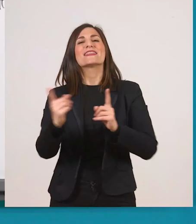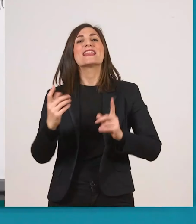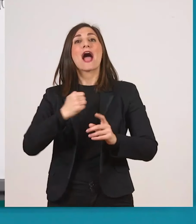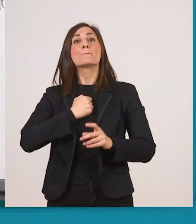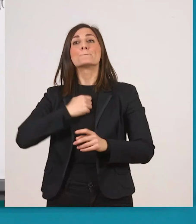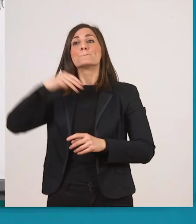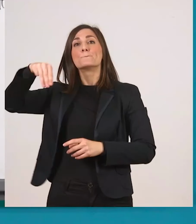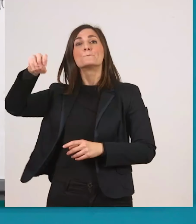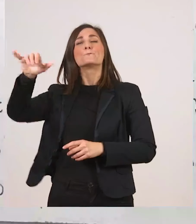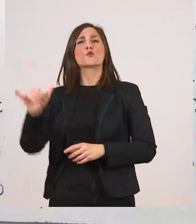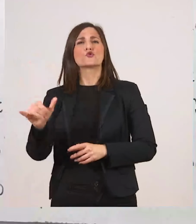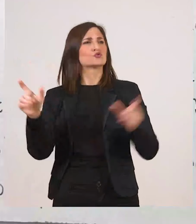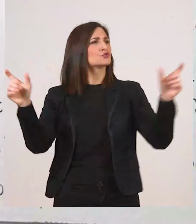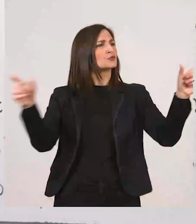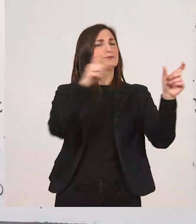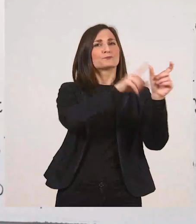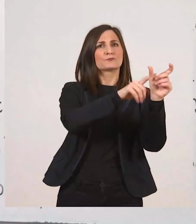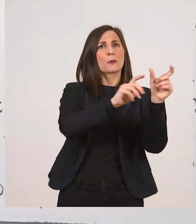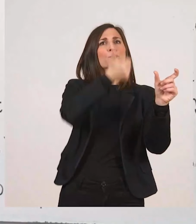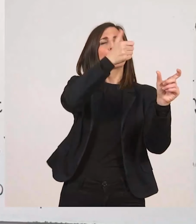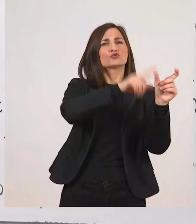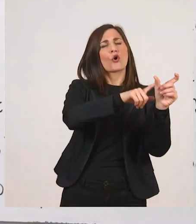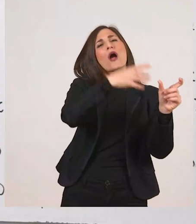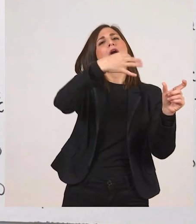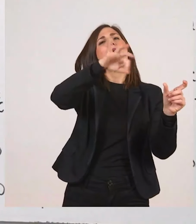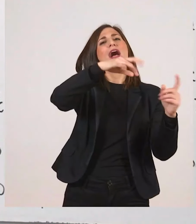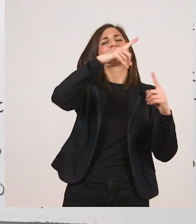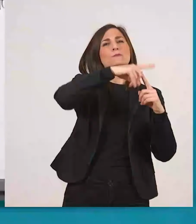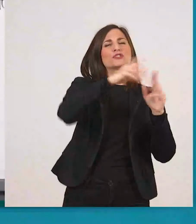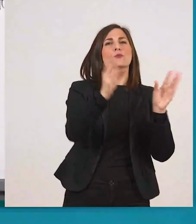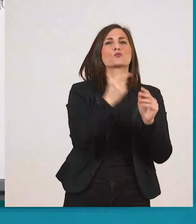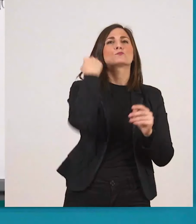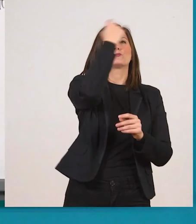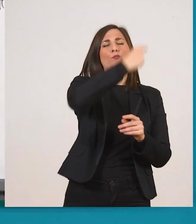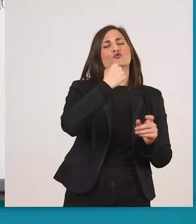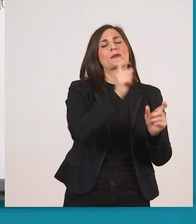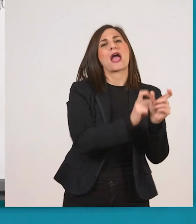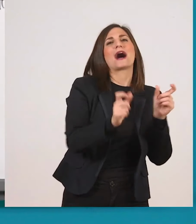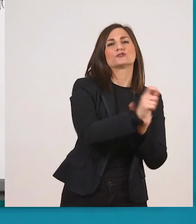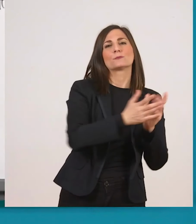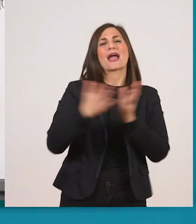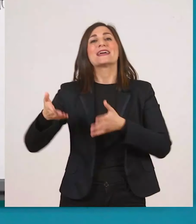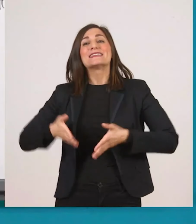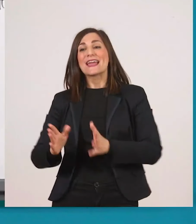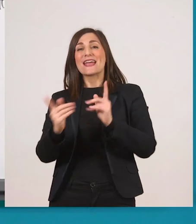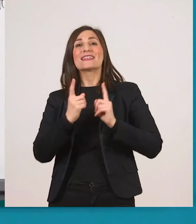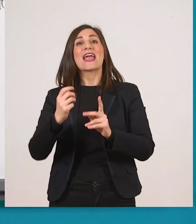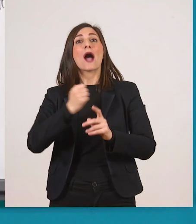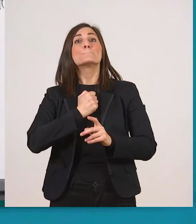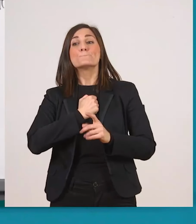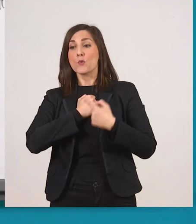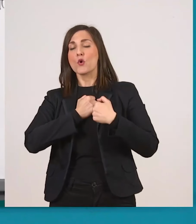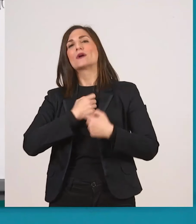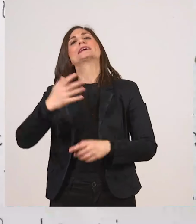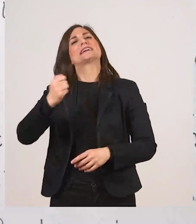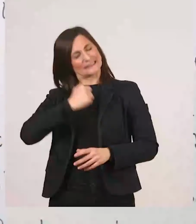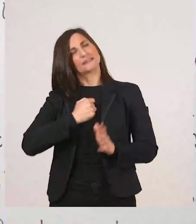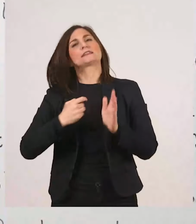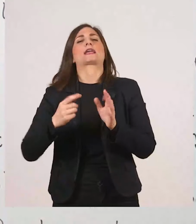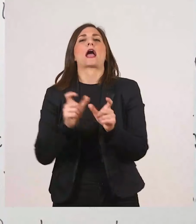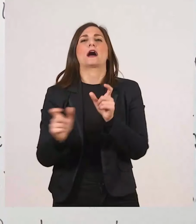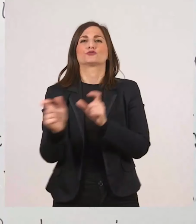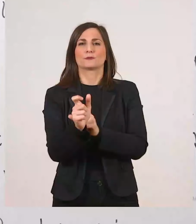Κι άλλο μου. Αδύνατος τύπος. Προσωπικής αντωνυμίας αυτό και αυτό τα γενέθλιά μου, τα δικά μου, κτητική αντωνυμία. Πολύ